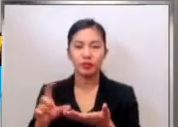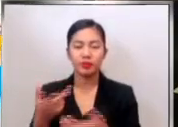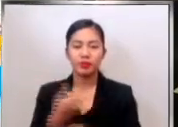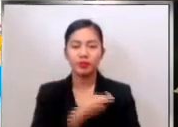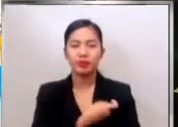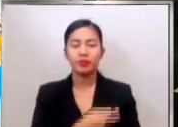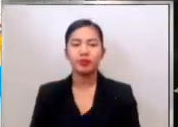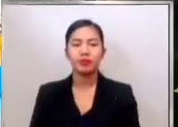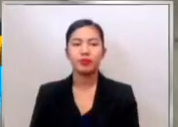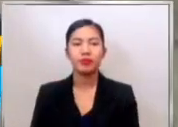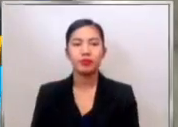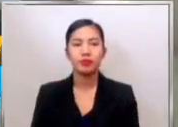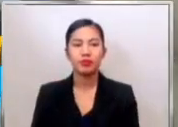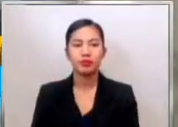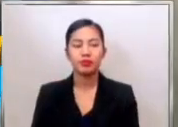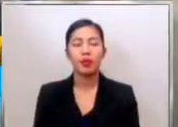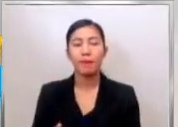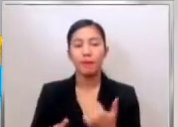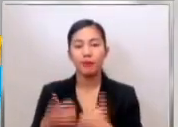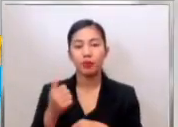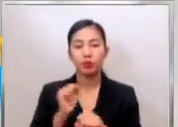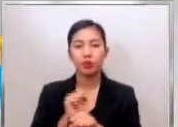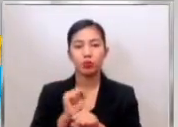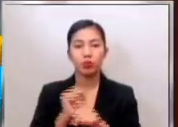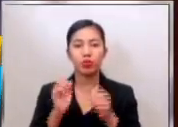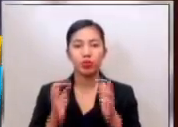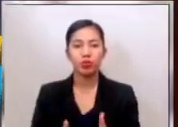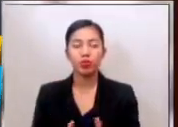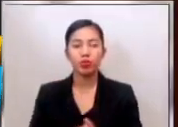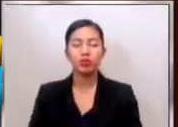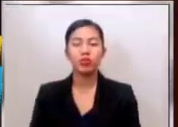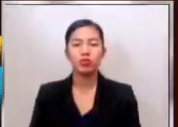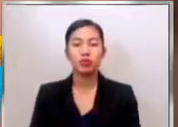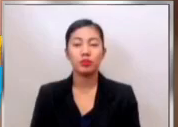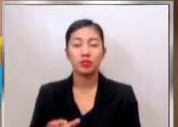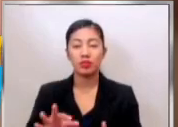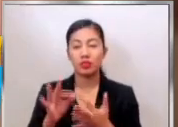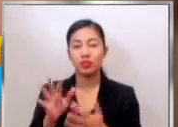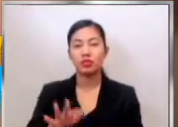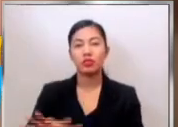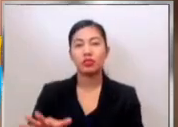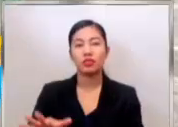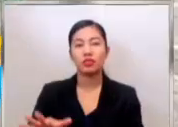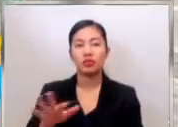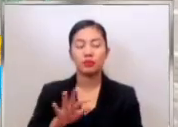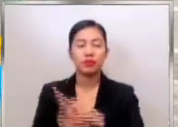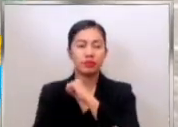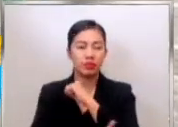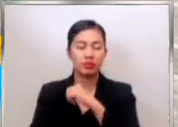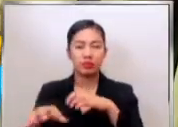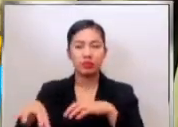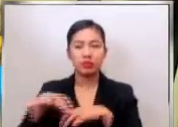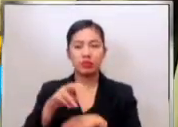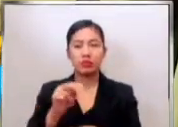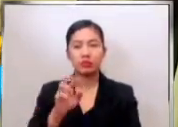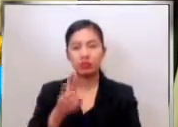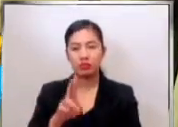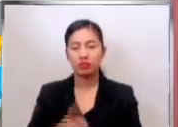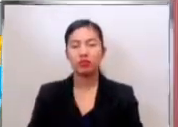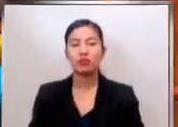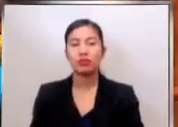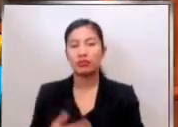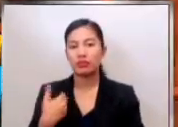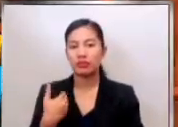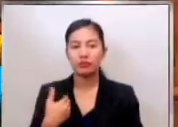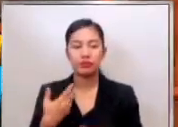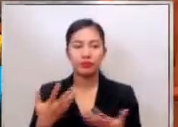Marami sa mga manggagawa, Rafi, lalong-lalo na sa mga probinsya na nakapalibot sa Metro Manila, ang hindi pa talaga